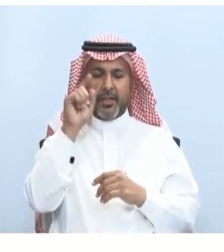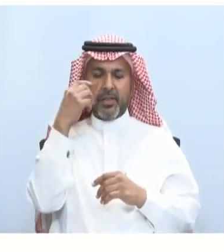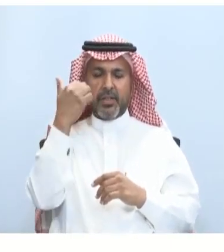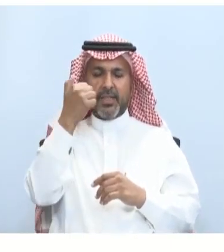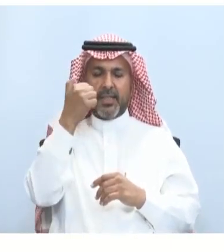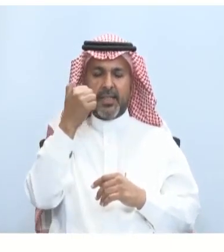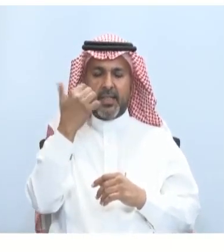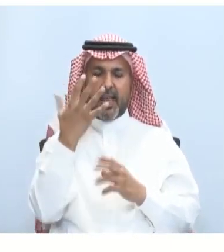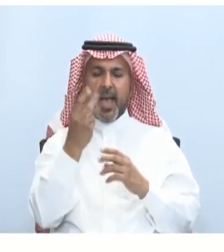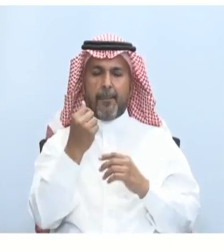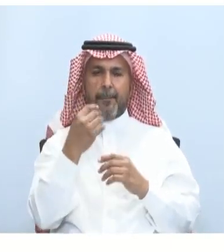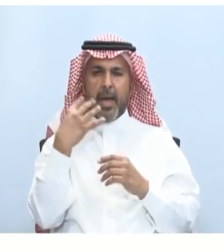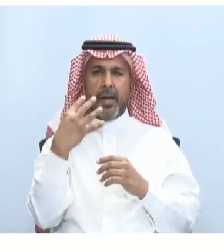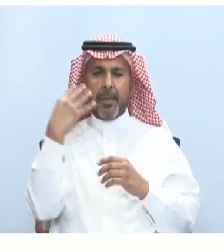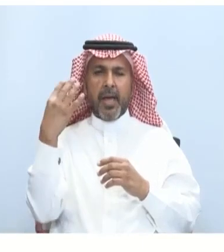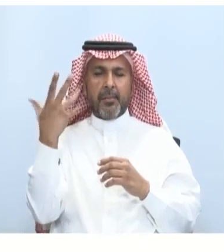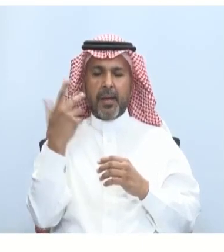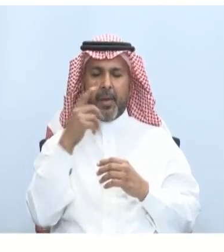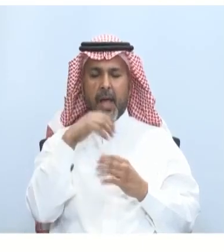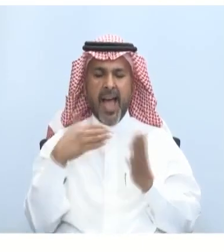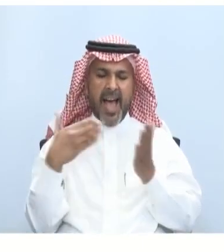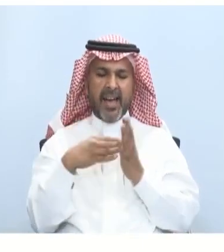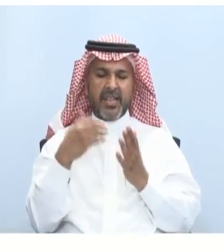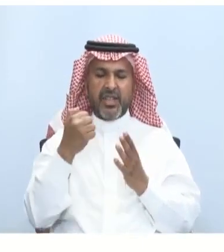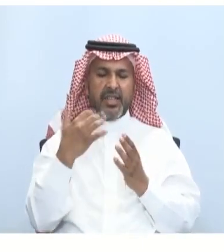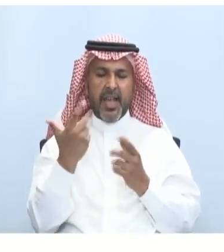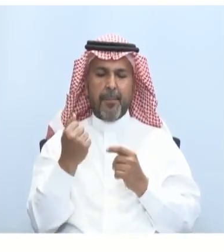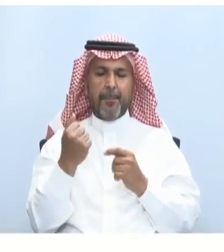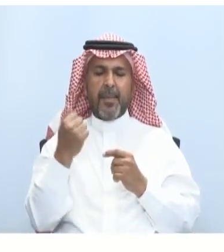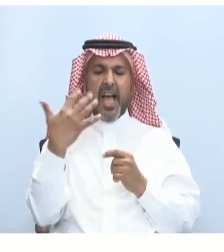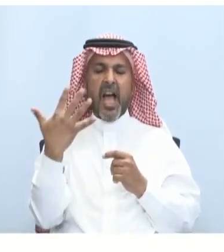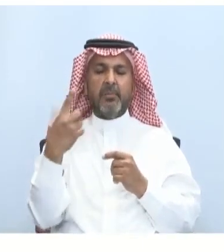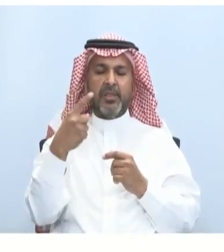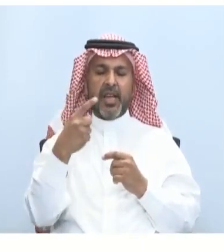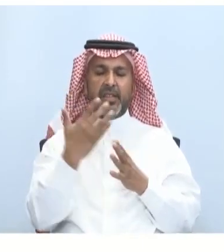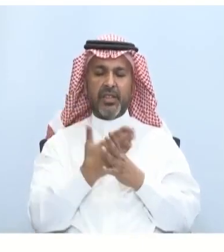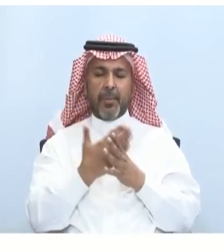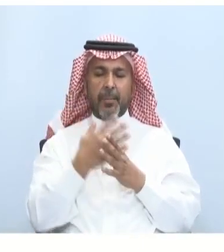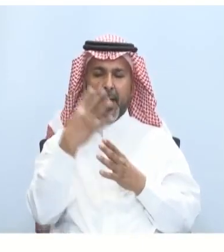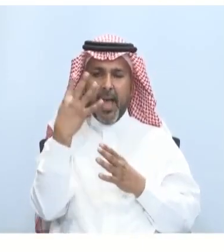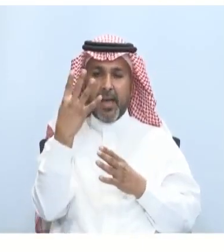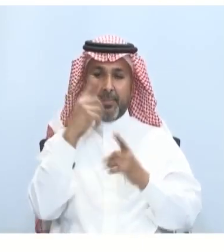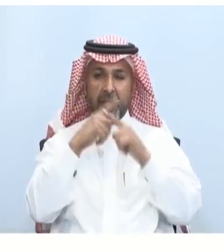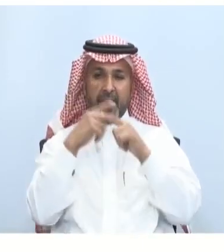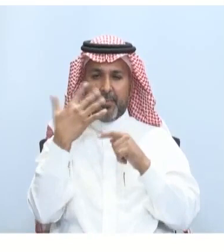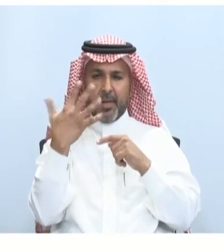الاربعه هنا كم مره مكرره كم مره احسنتم خمسه عشر مره يعني لو صفينا الاي